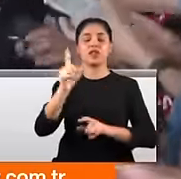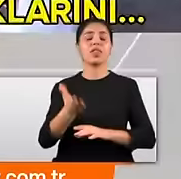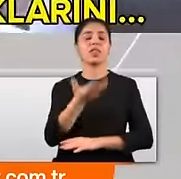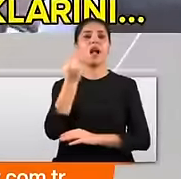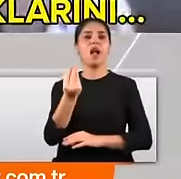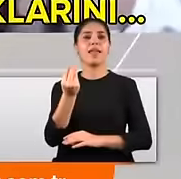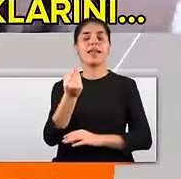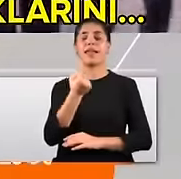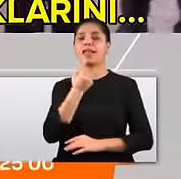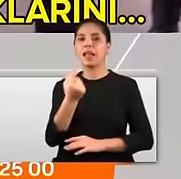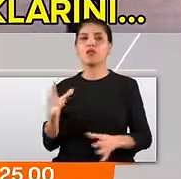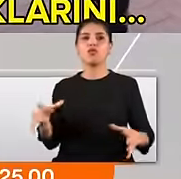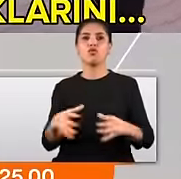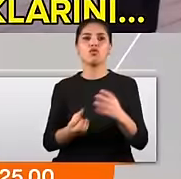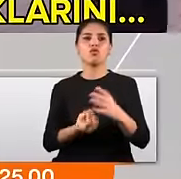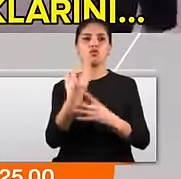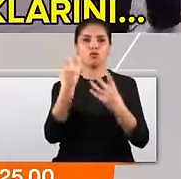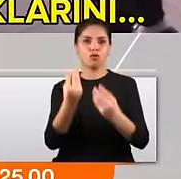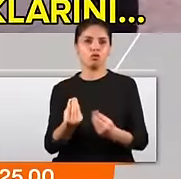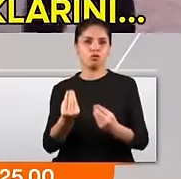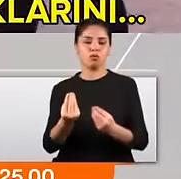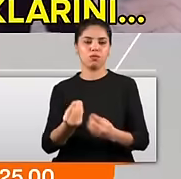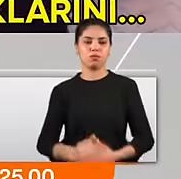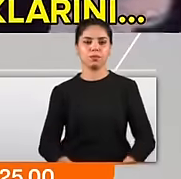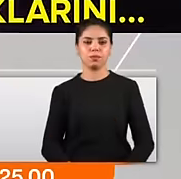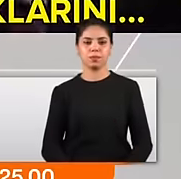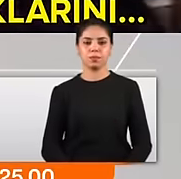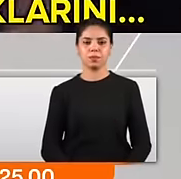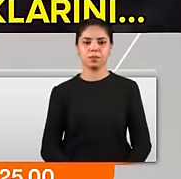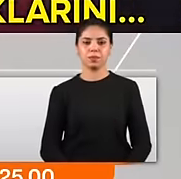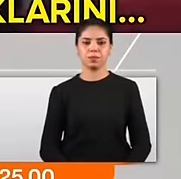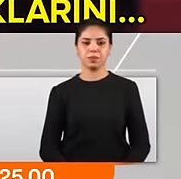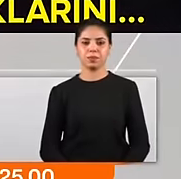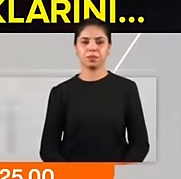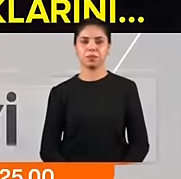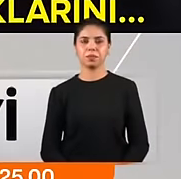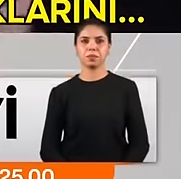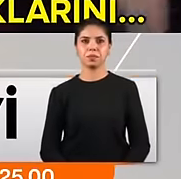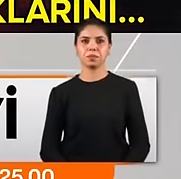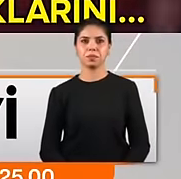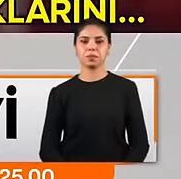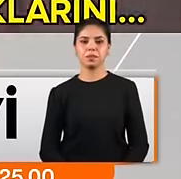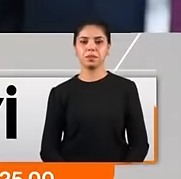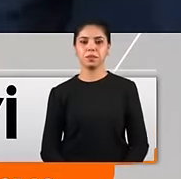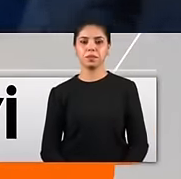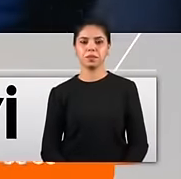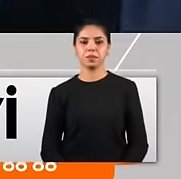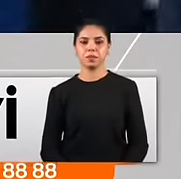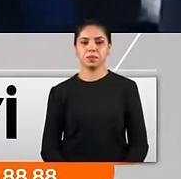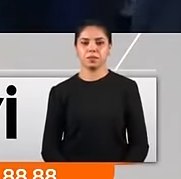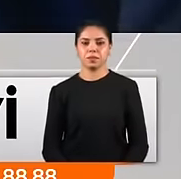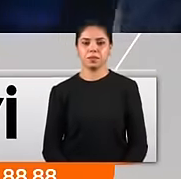kazan kaldırdı. Kişiyle sayılamayacak kadar çokla. Sadece İstanbul'la alakalı değil. değil, Türkiye çapında teşkilatlandıklarını, bir